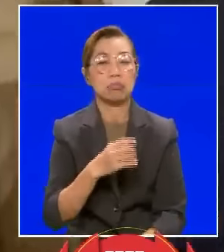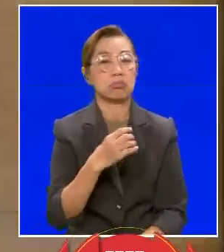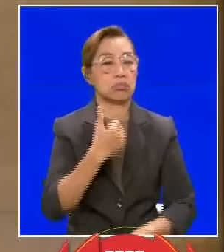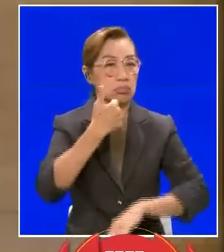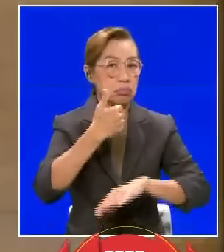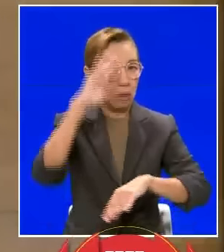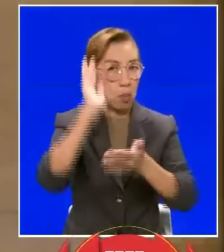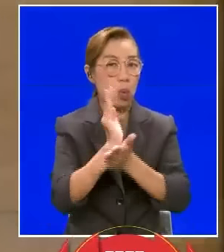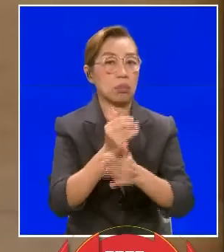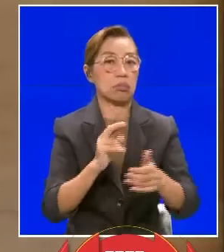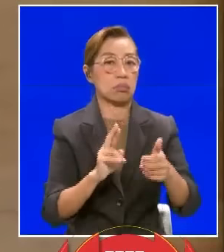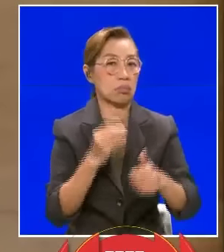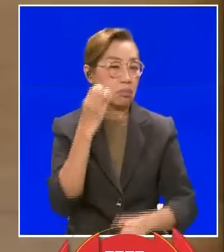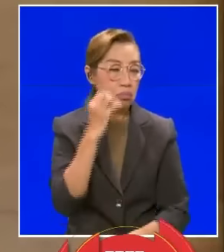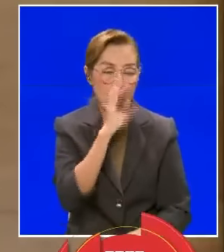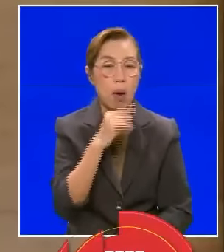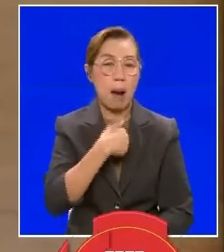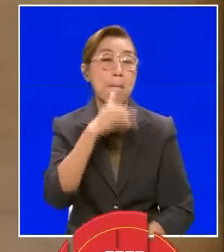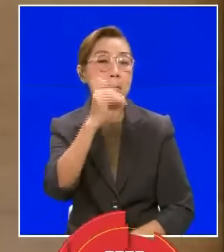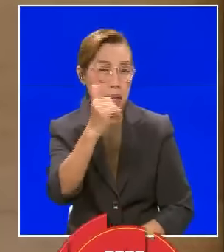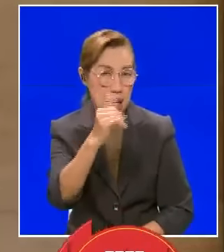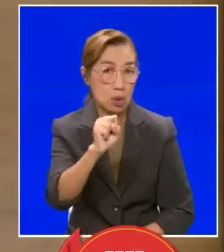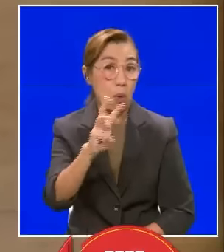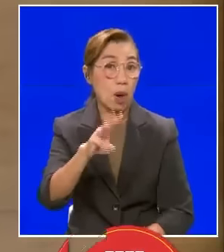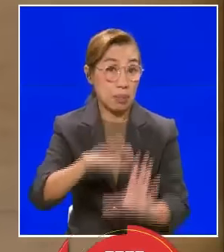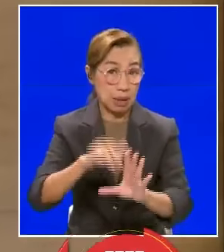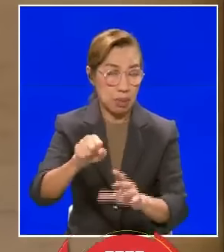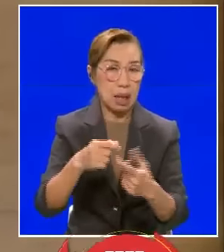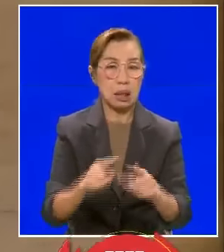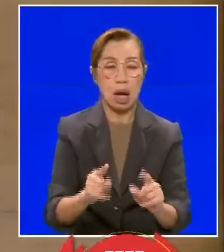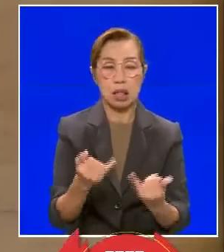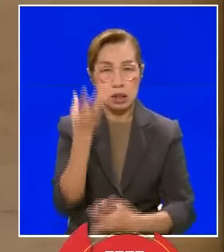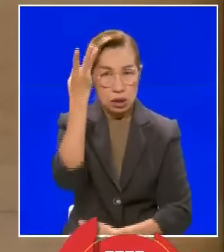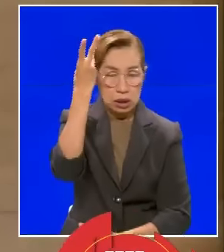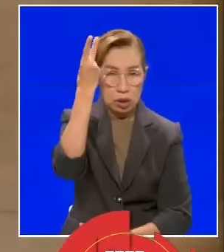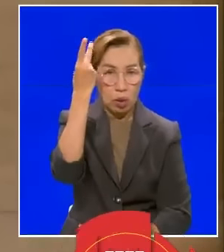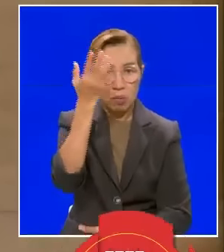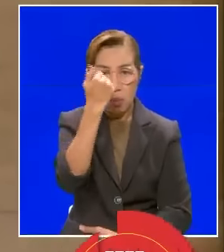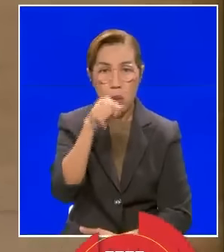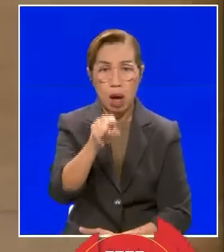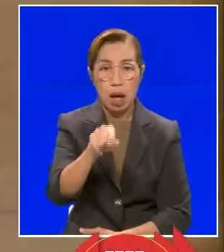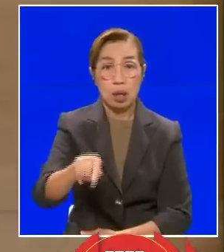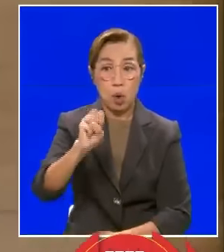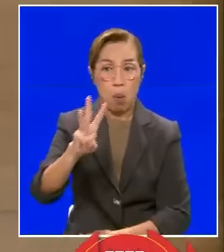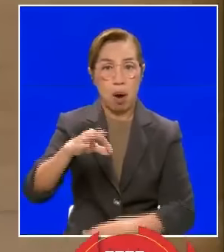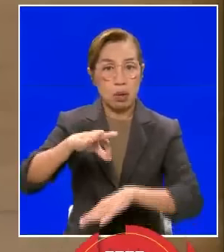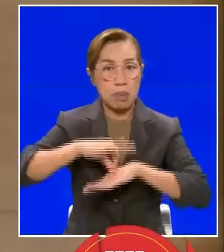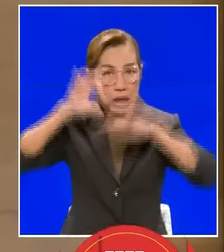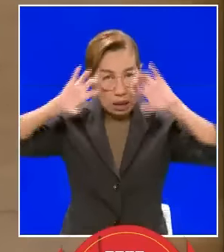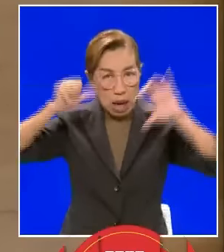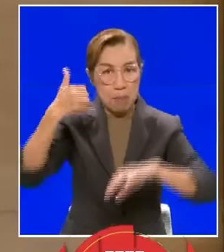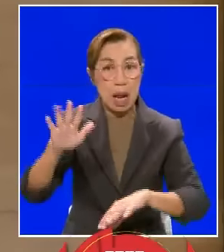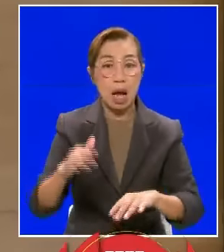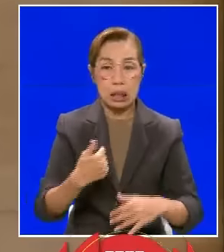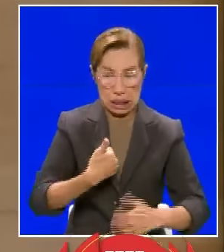ทีนี้บิ๊กโจ๊กบอกแบบนี้ค่ะต้องพิจารณาก่อนเพราะว่าการจะเป็นสว.ต้องไม่ใช่ข้าราชการตอนนี้บิ๊กโจ๊กยังมีสถานะเป็น